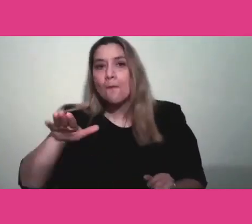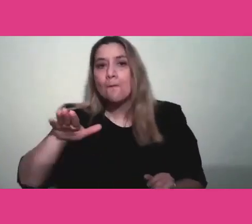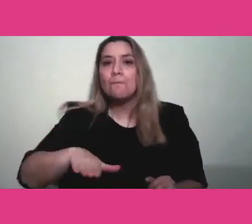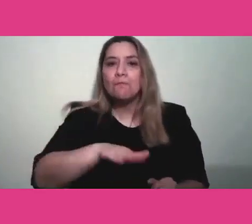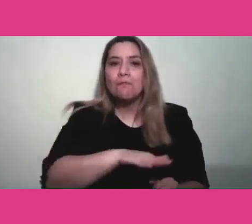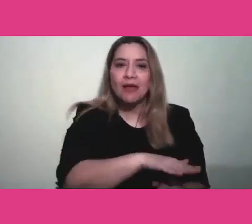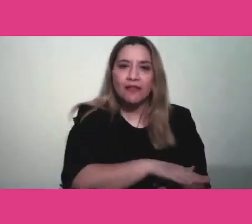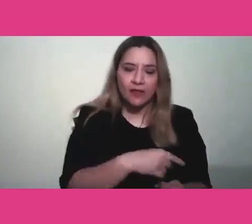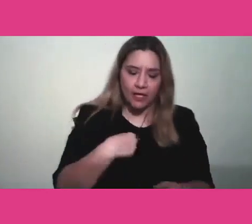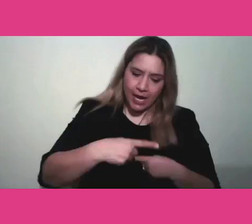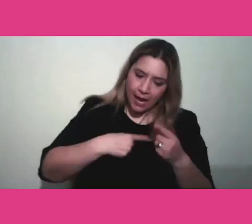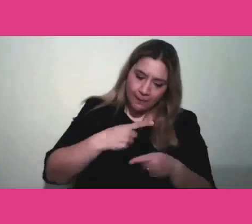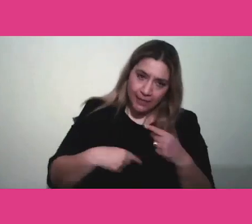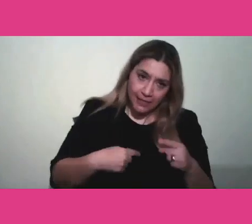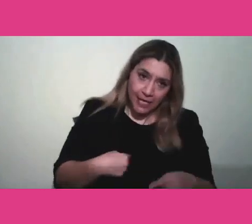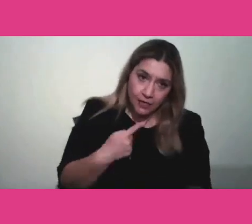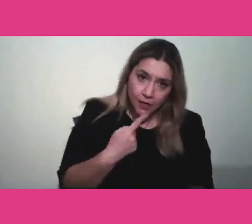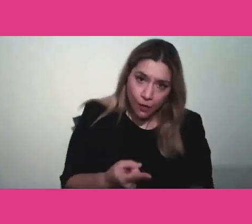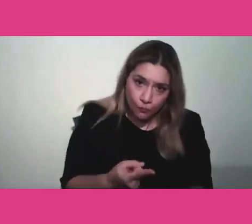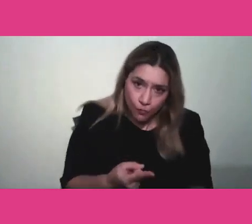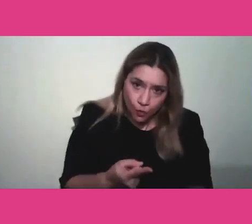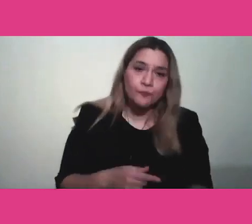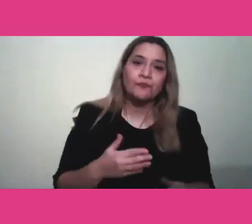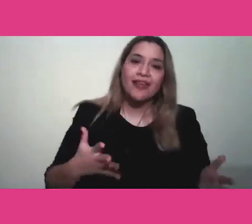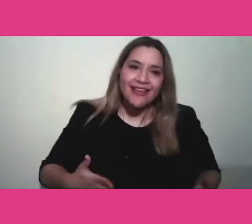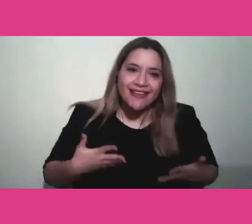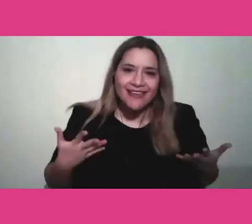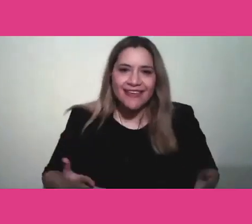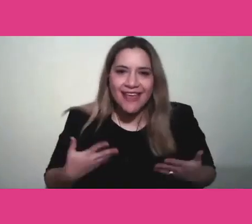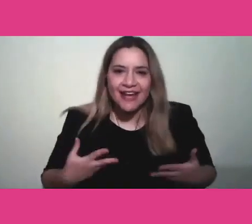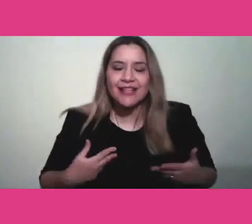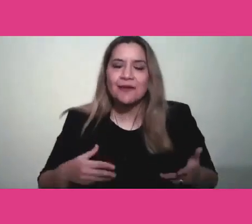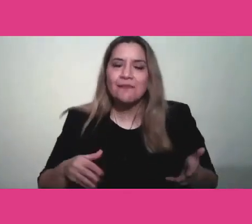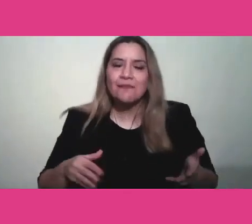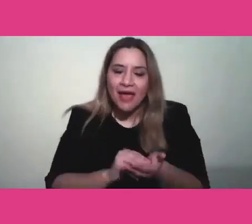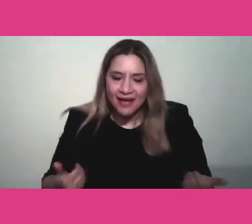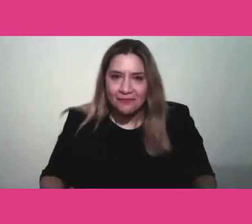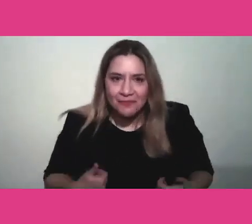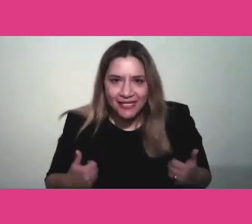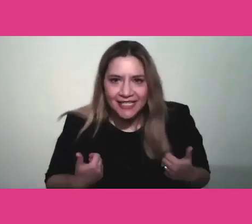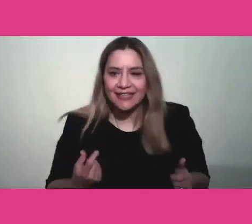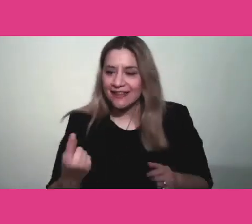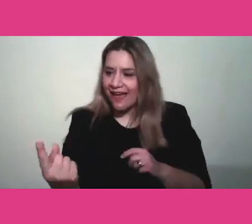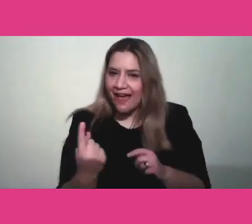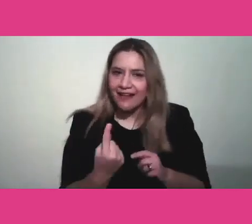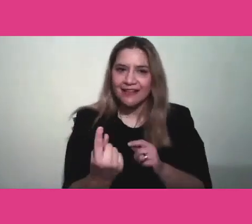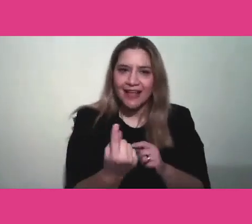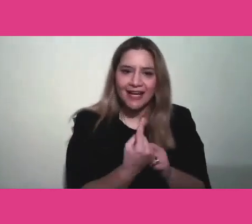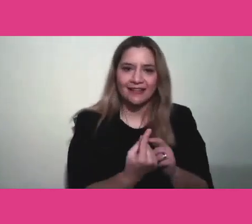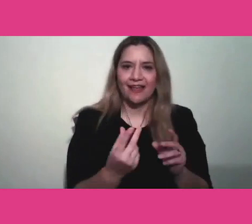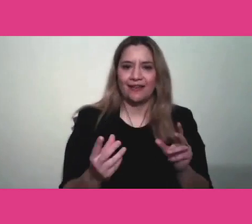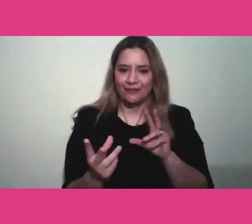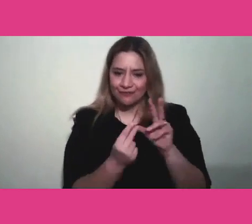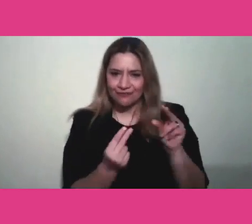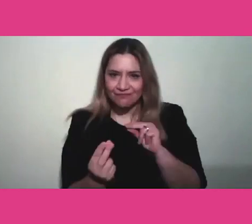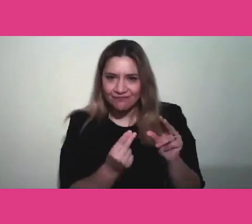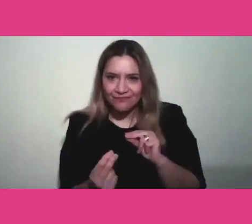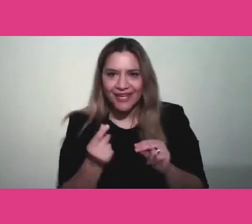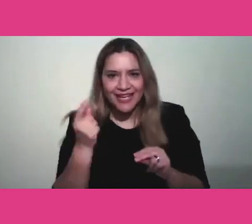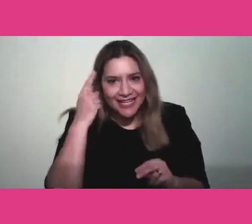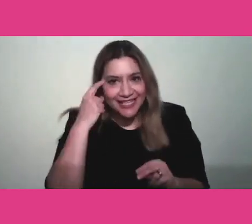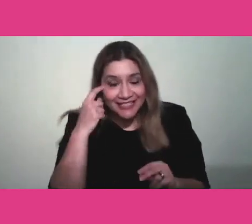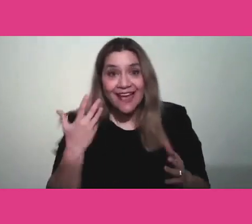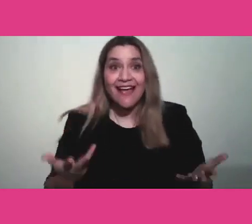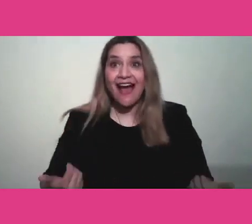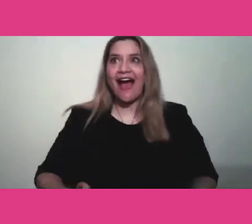εμπειρία και βιωματικά, να σας πω ότι χαίρεται κάθε φορά που έρχεται για να κάνουμε μια συνεδρία, γιατί ξέρει ότι θα